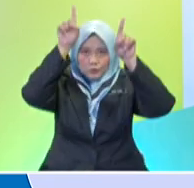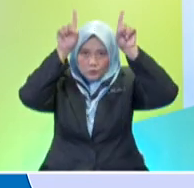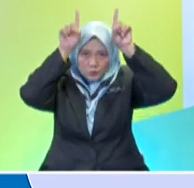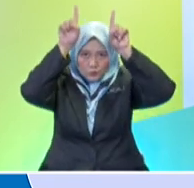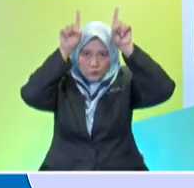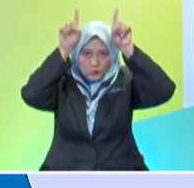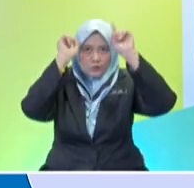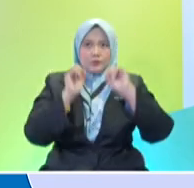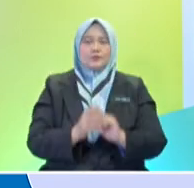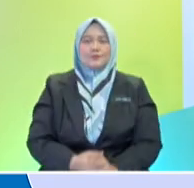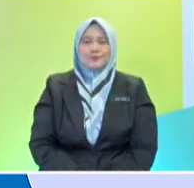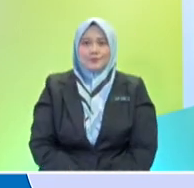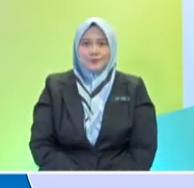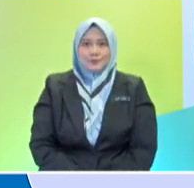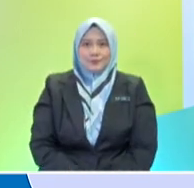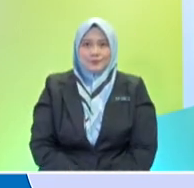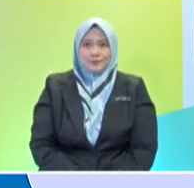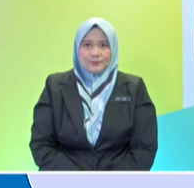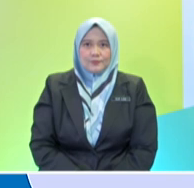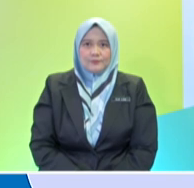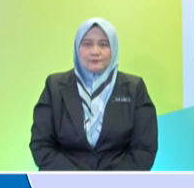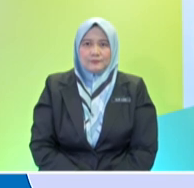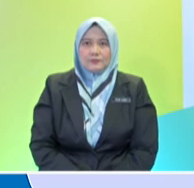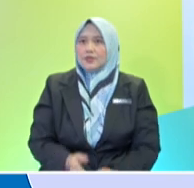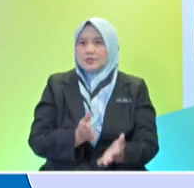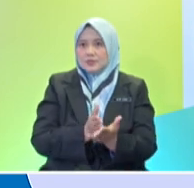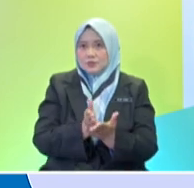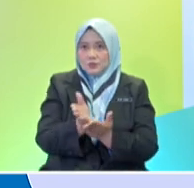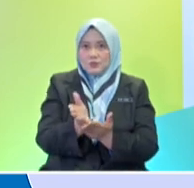sesungut. Sesungut ada di atas kepala mereka. Seterusnya.